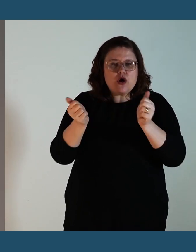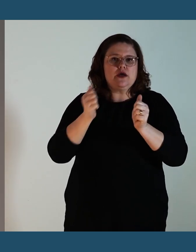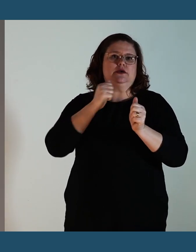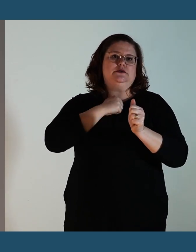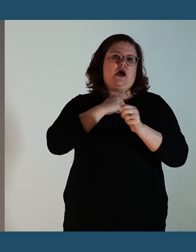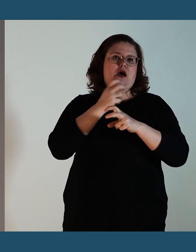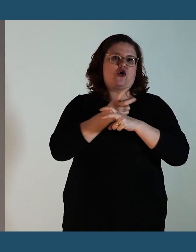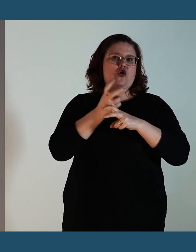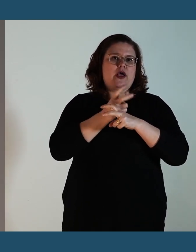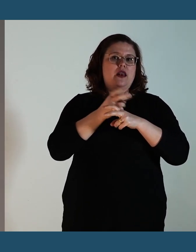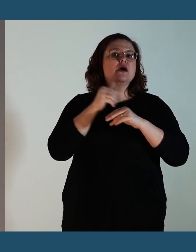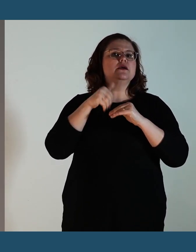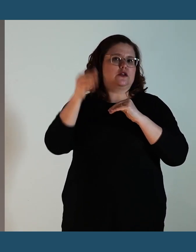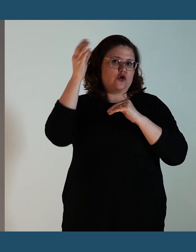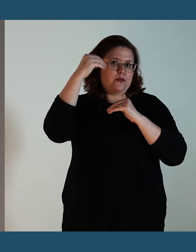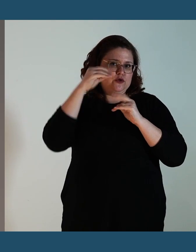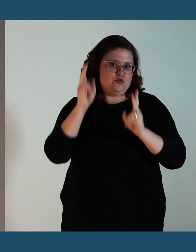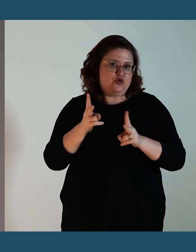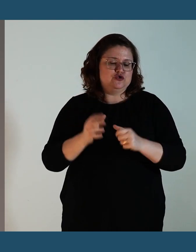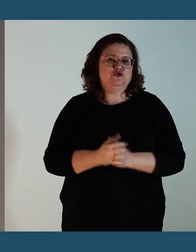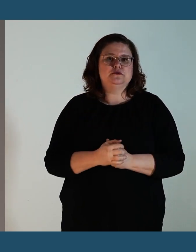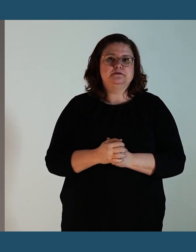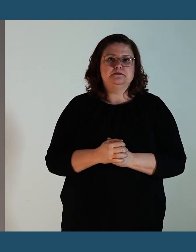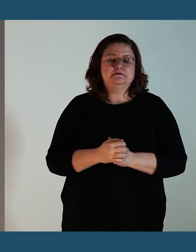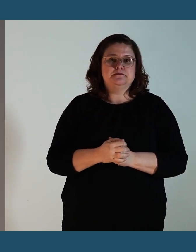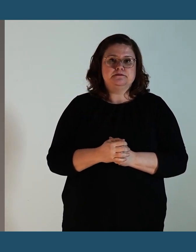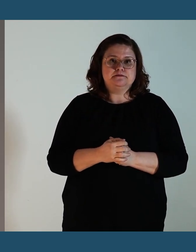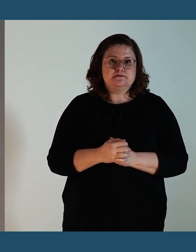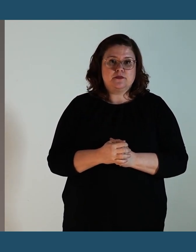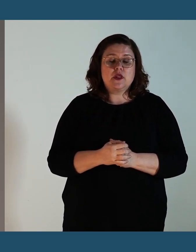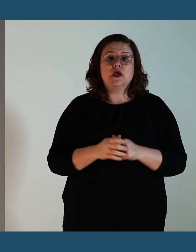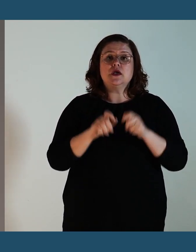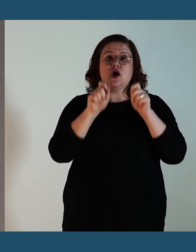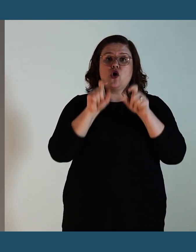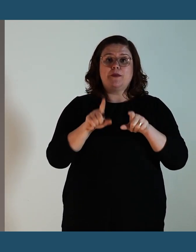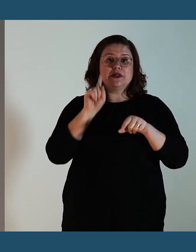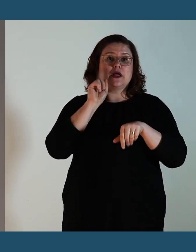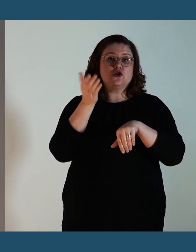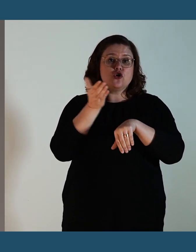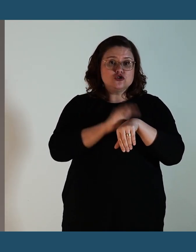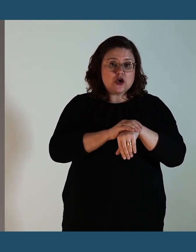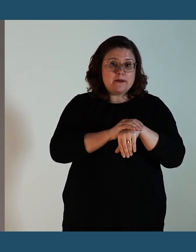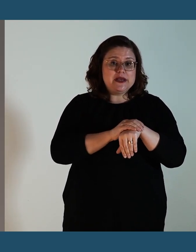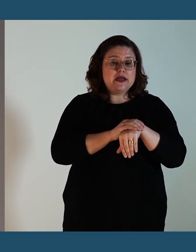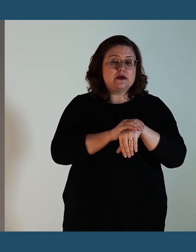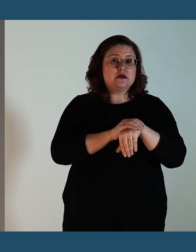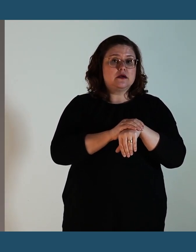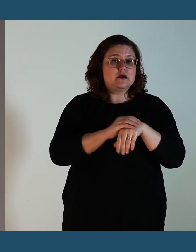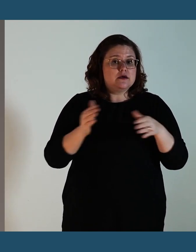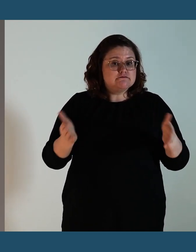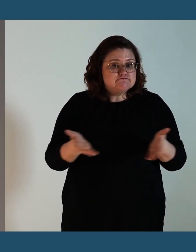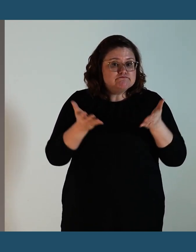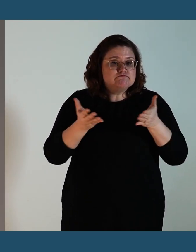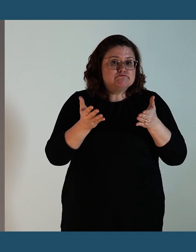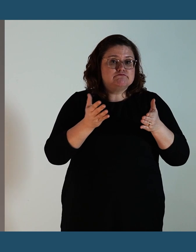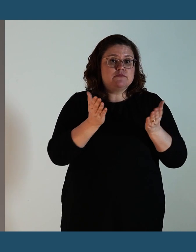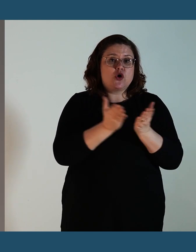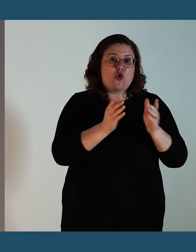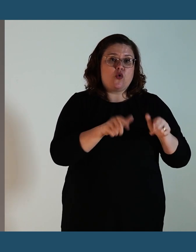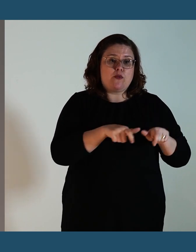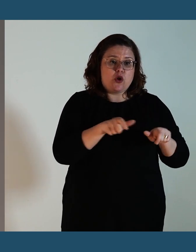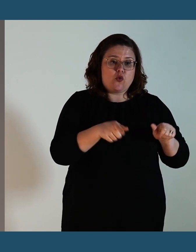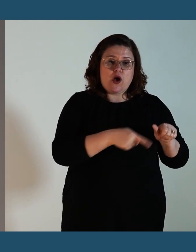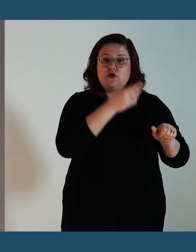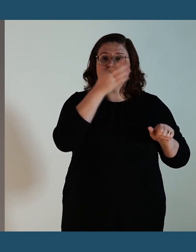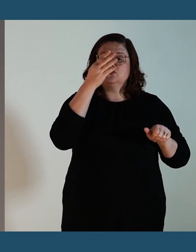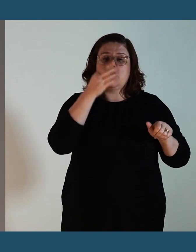oikeus kokeilla myöskin jatko-opintoja. Ja opettajien osaamista vahvistetaan koko koulupolun